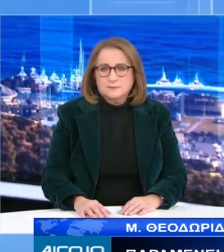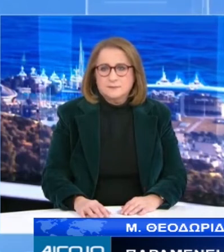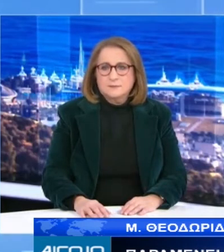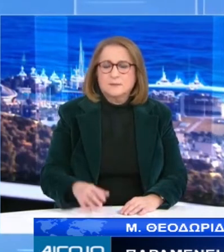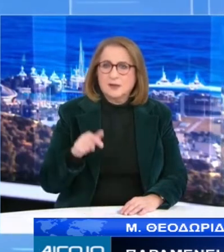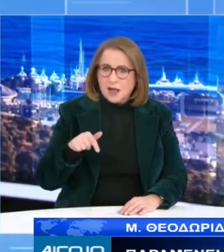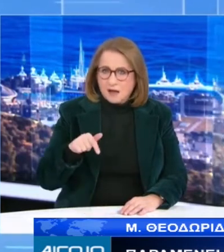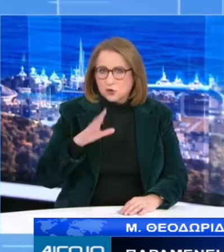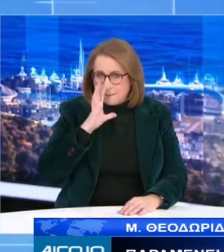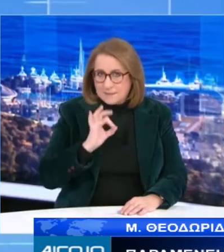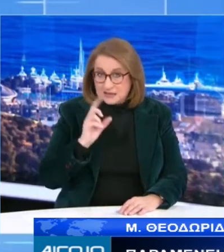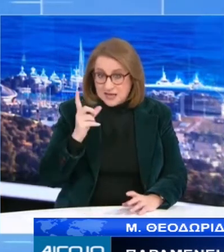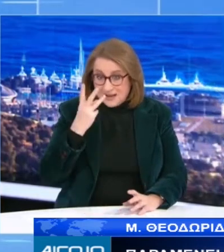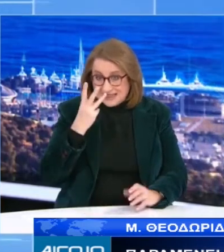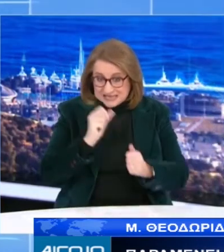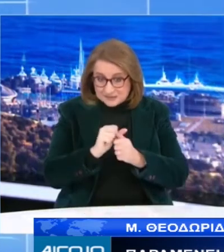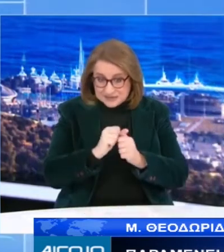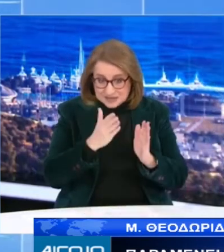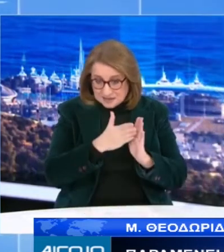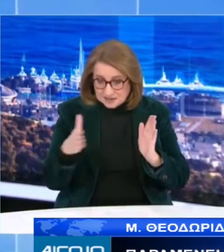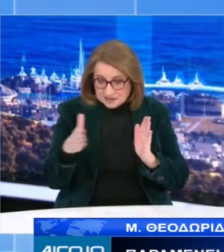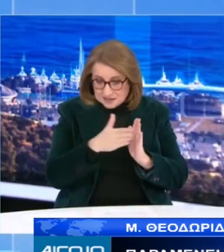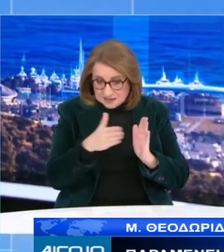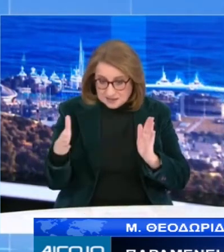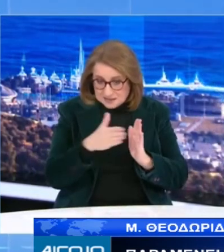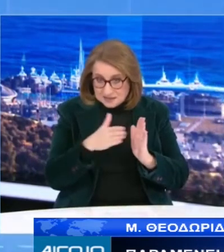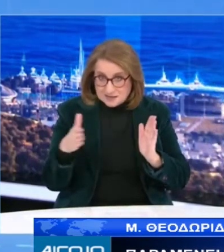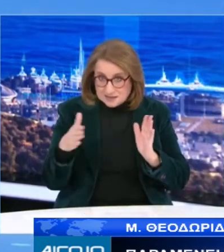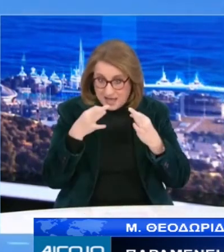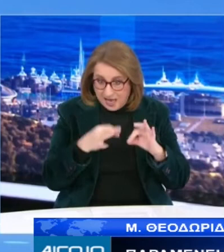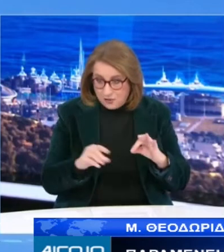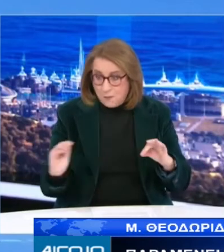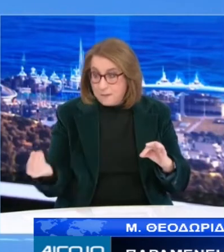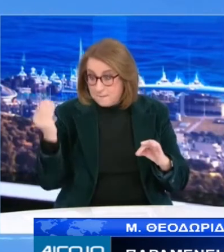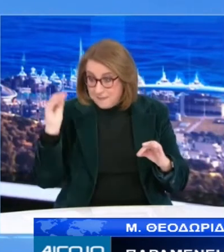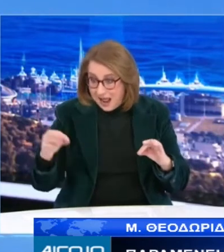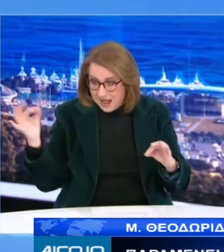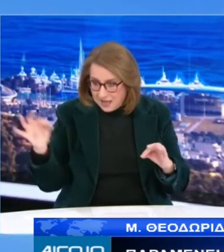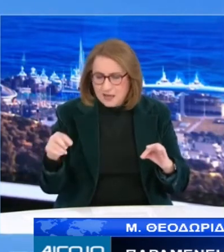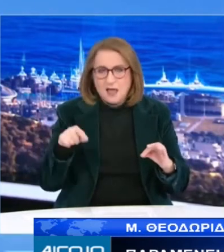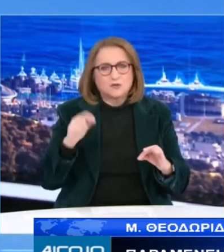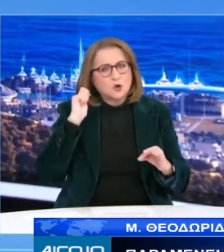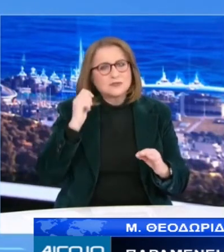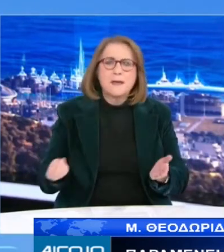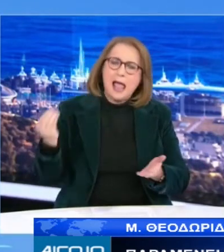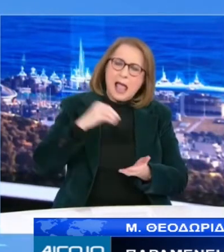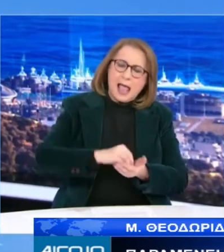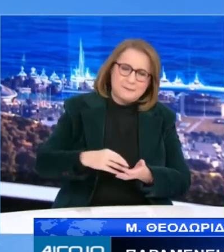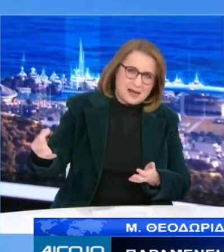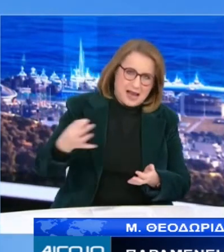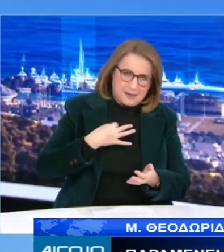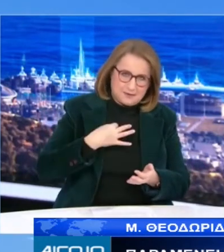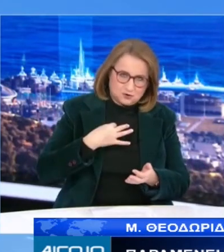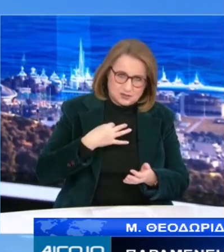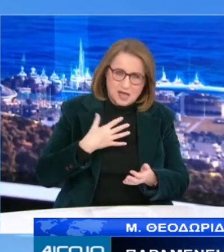υποτροπή λίμωξη από COVID. Η μελέτη έγινε με δεδομένα από την Εθνική